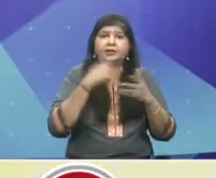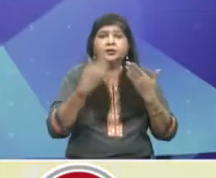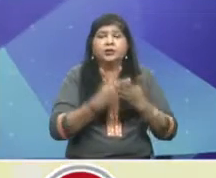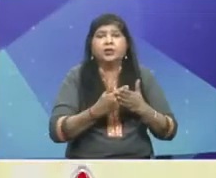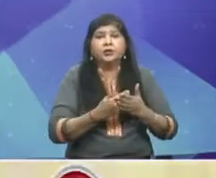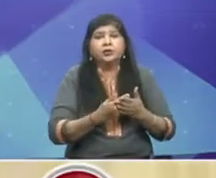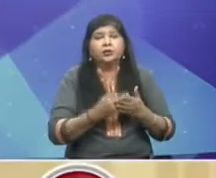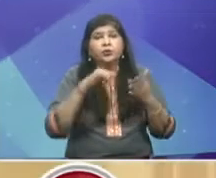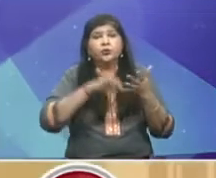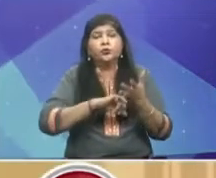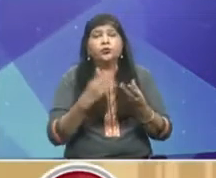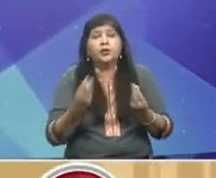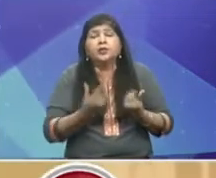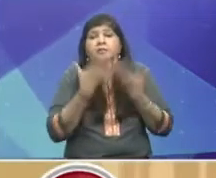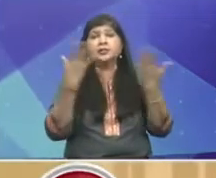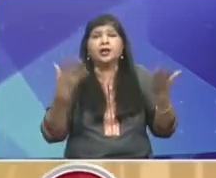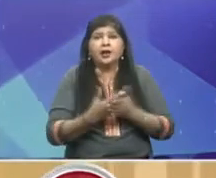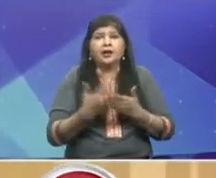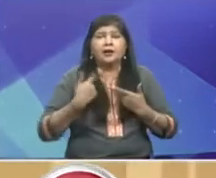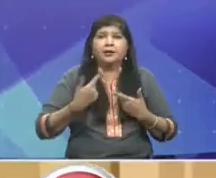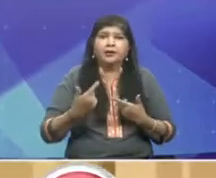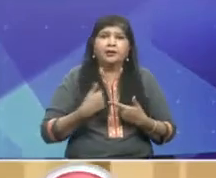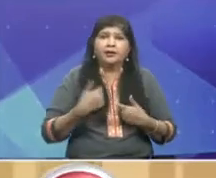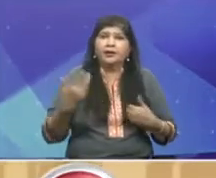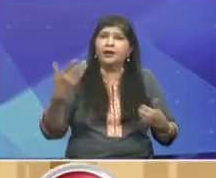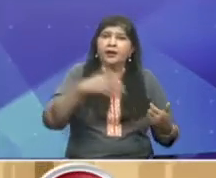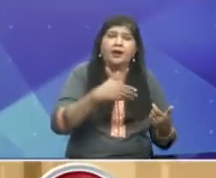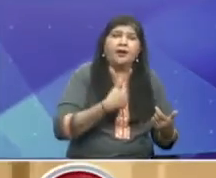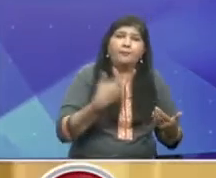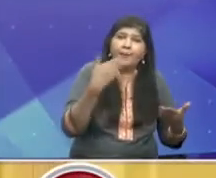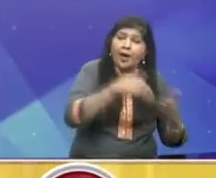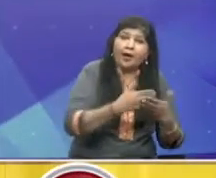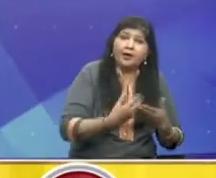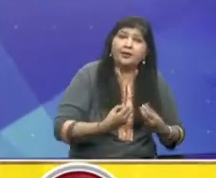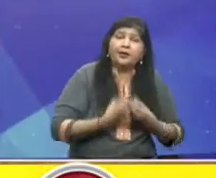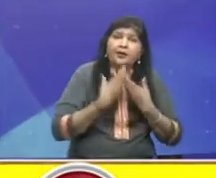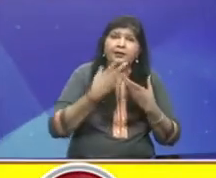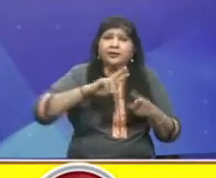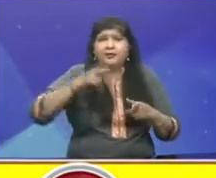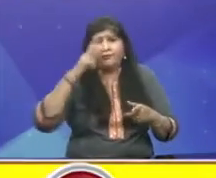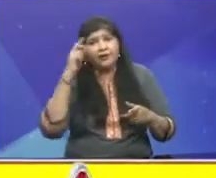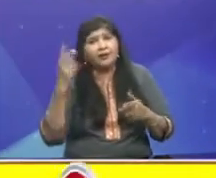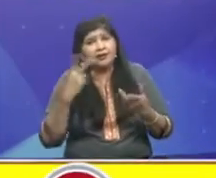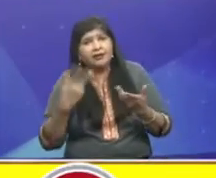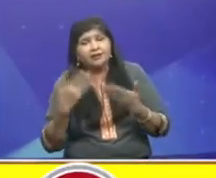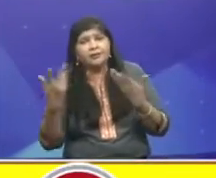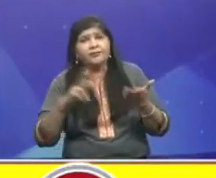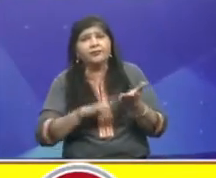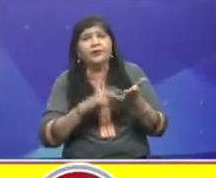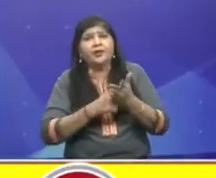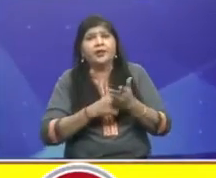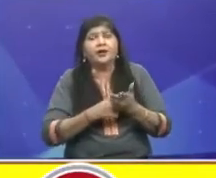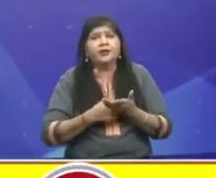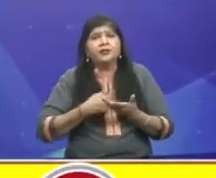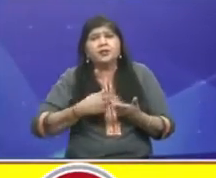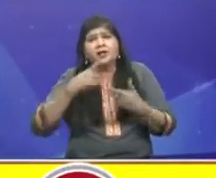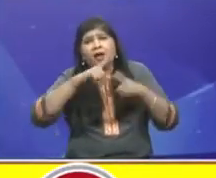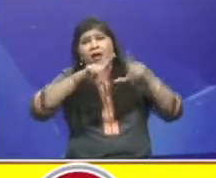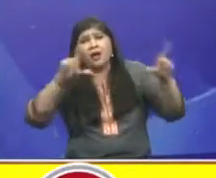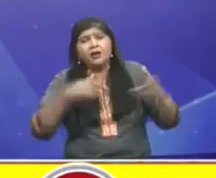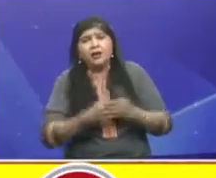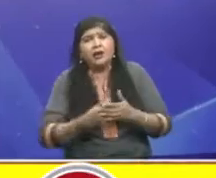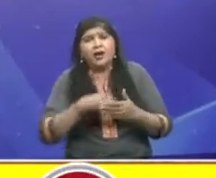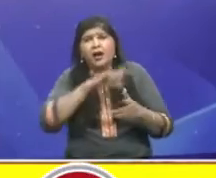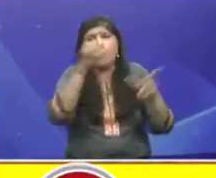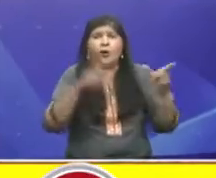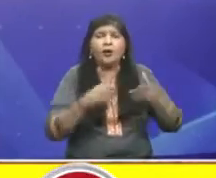वृंदावन सुख रंग कौ, काहू न पायो और। यानी वृंदावन की महिमा हम